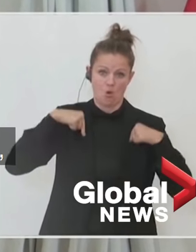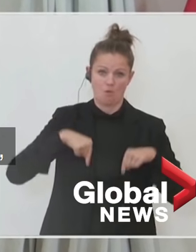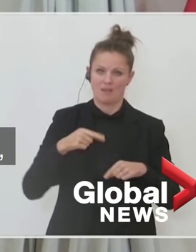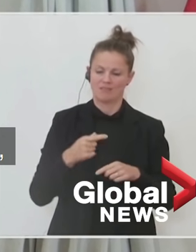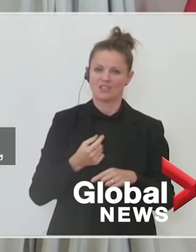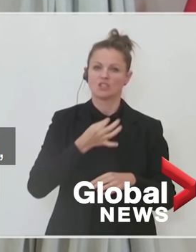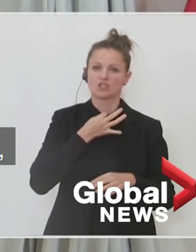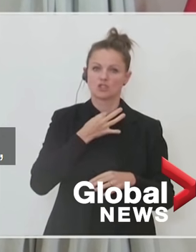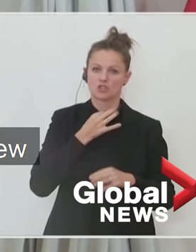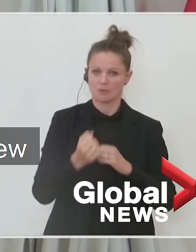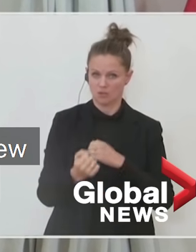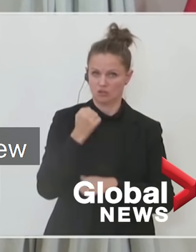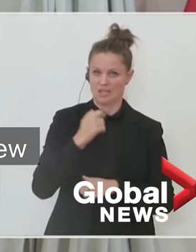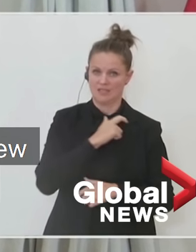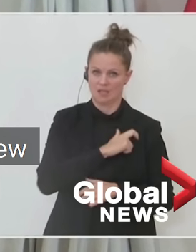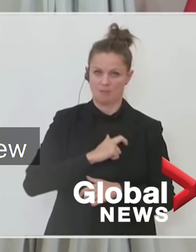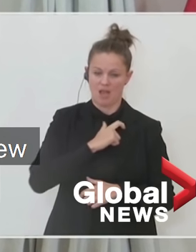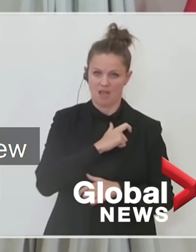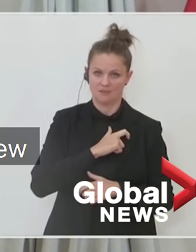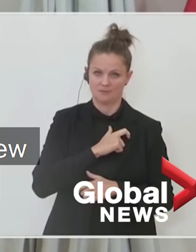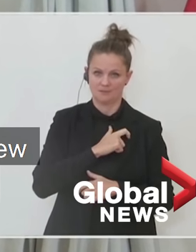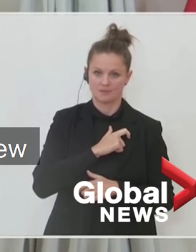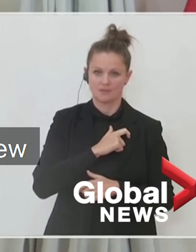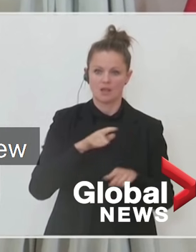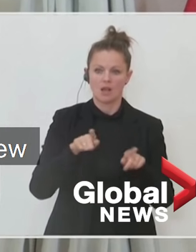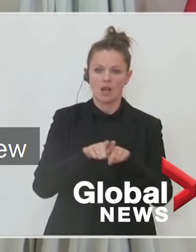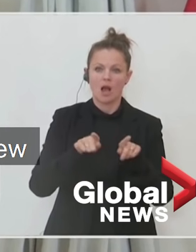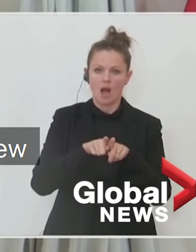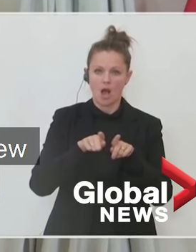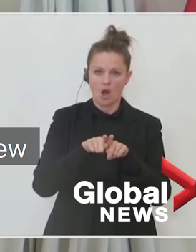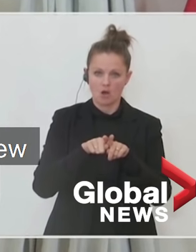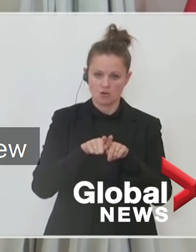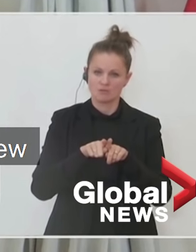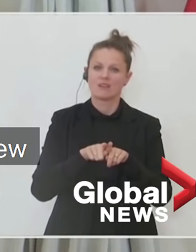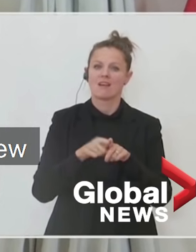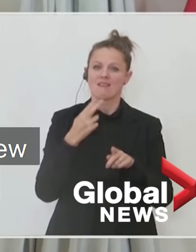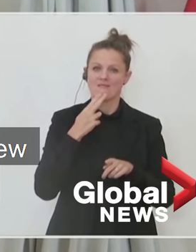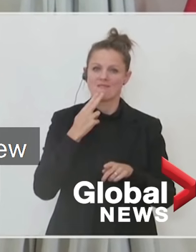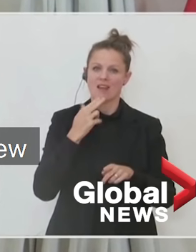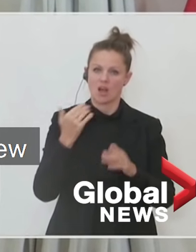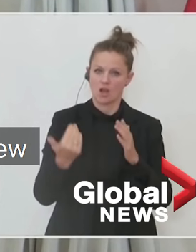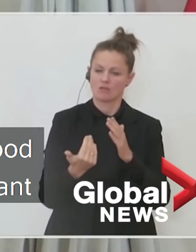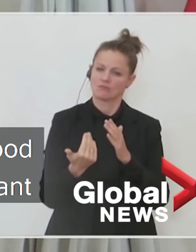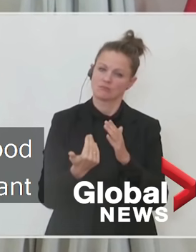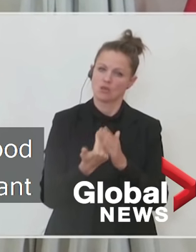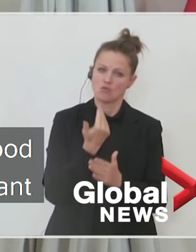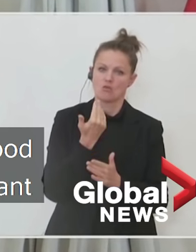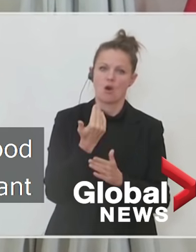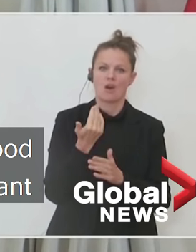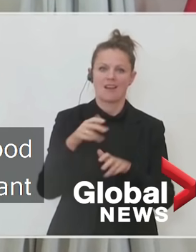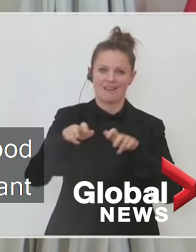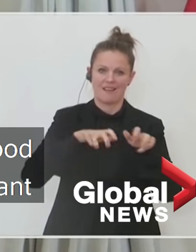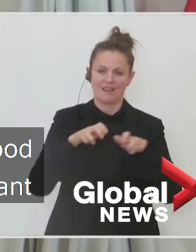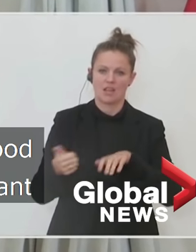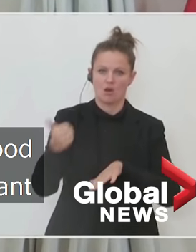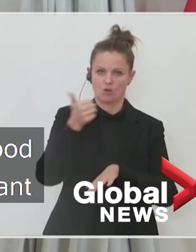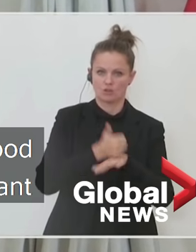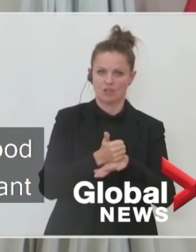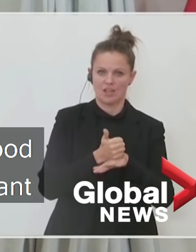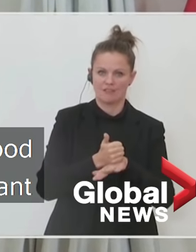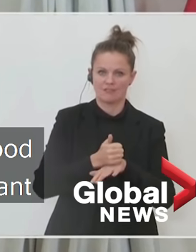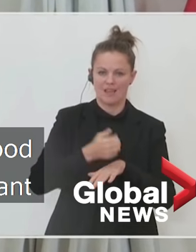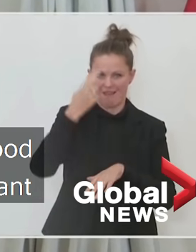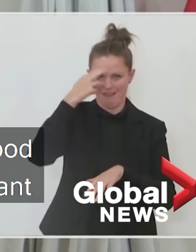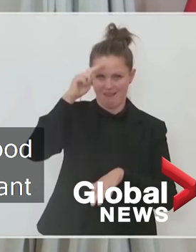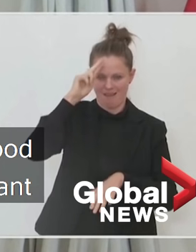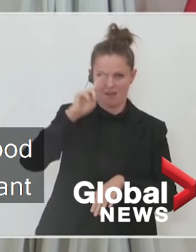den Bundespräsidenten Alexander Schallenberg als neuen Regierungschef vorgeschlagen. Alexander Schallenberg hat nicht